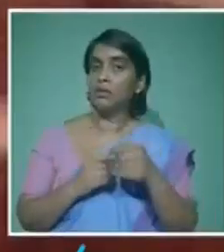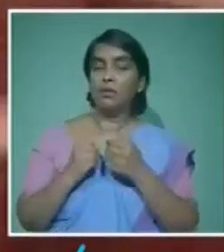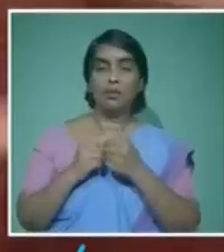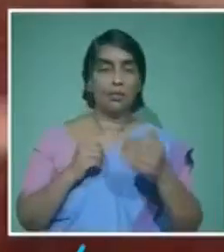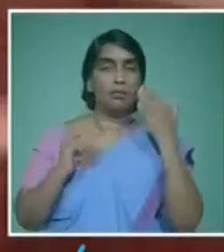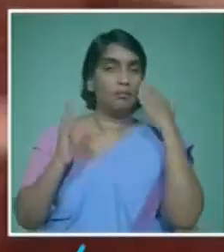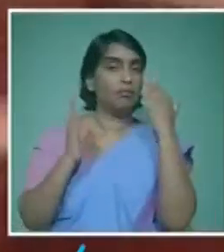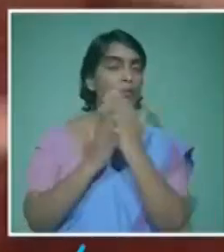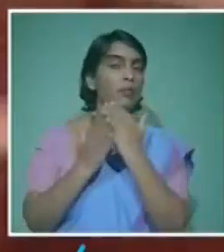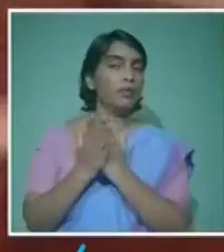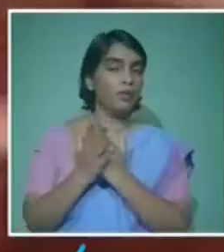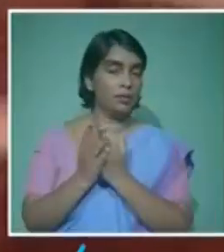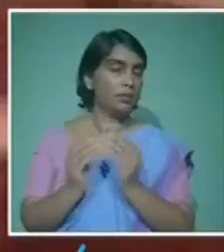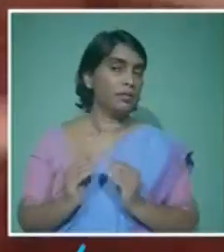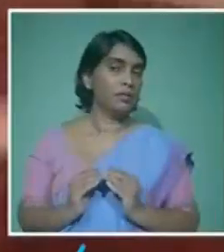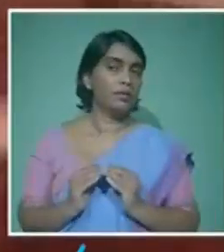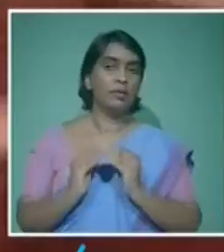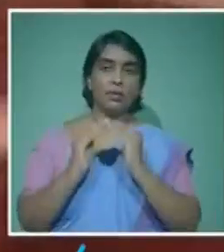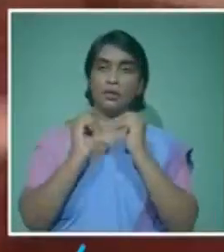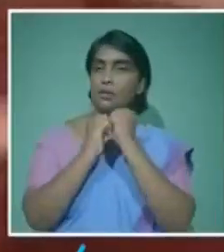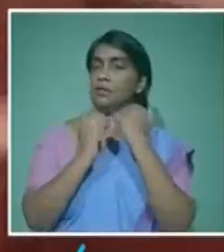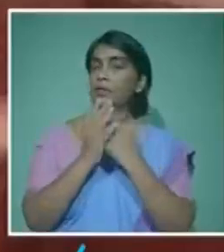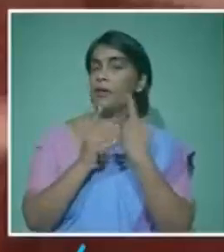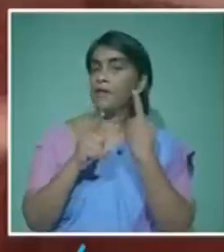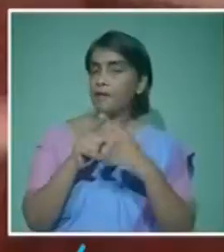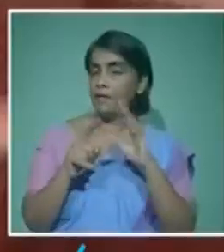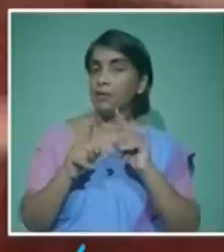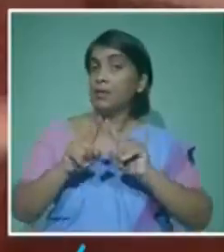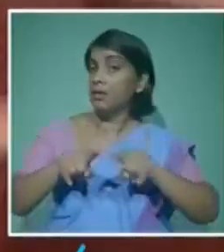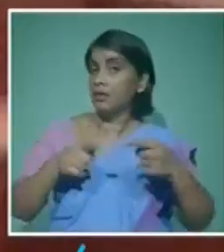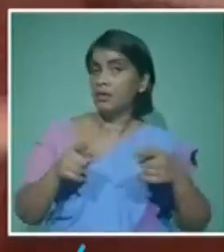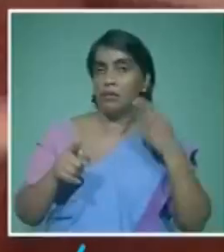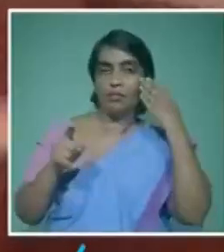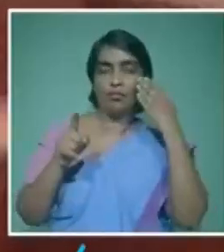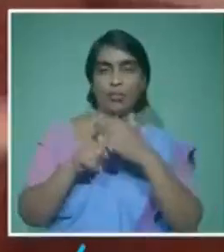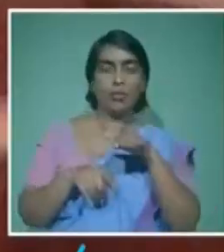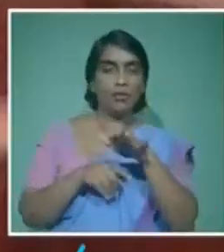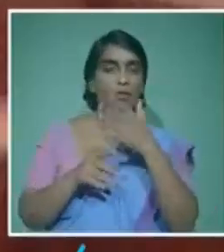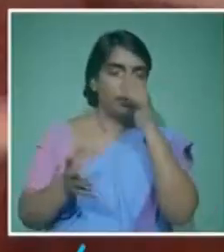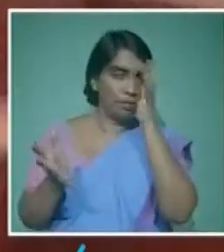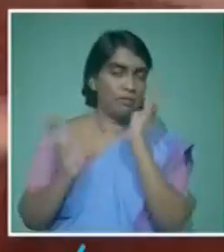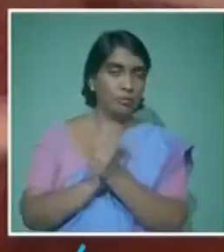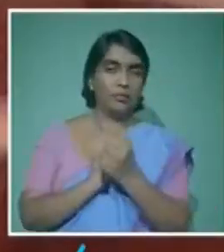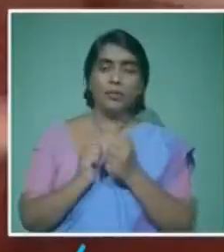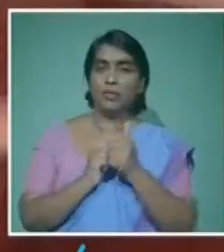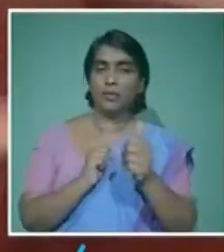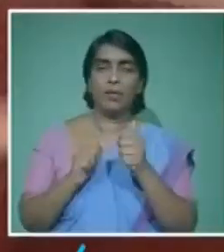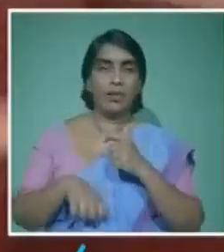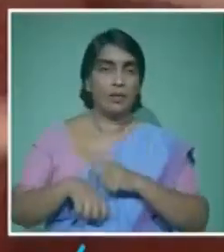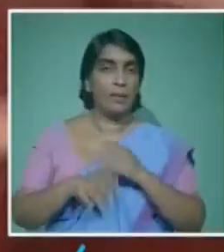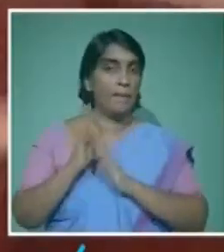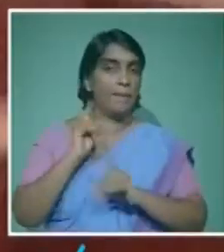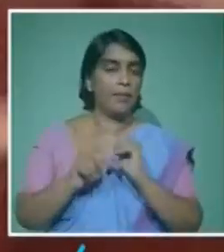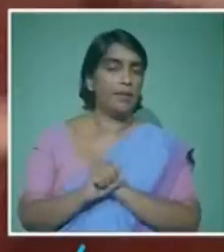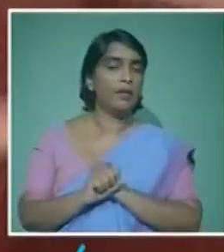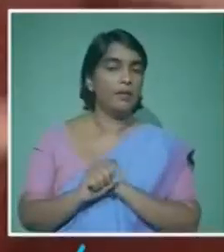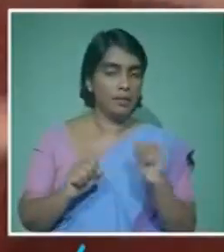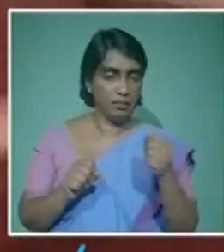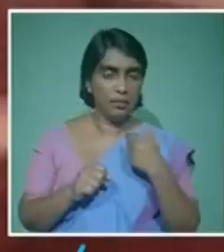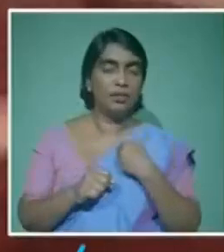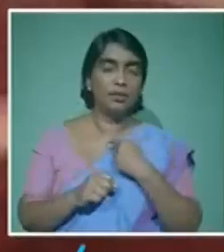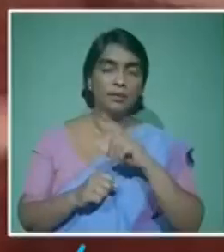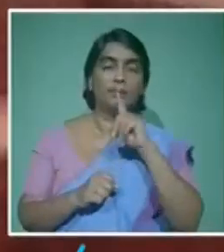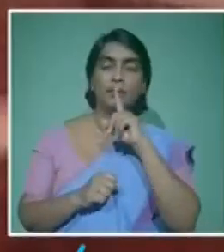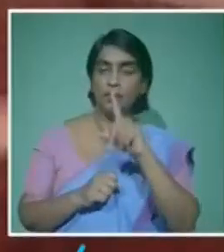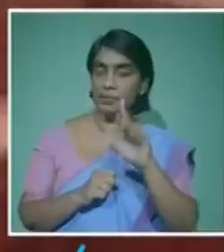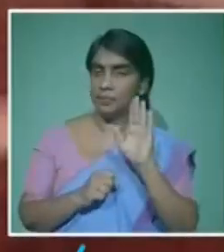சென்று அறிந்துவிட்டு கதைக்க வேண்டும் என்பதையும் தெரிவித்துக் கொள்ள விரும்புகின்றேன். மேலும் கடல் சார்ந்த மற்றும் நன்னீர் சார்ந்த